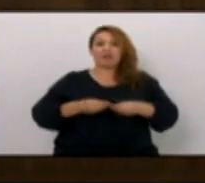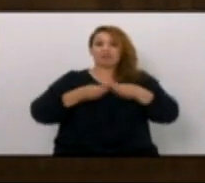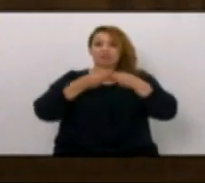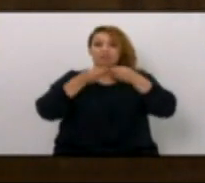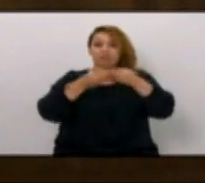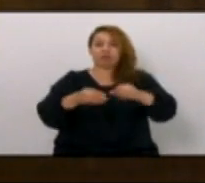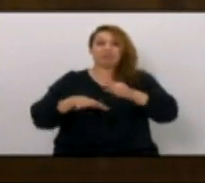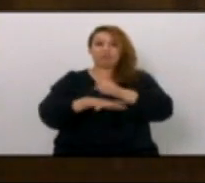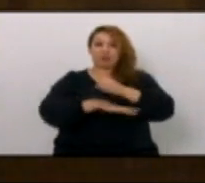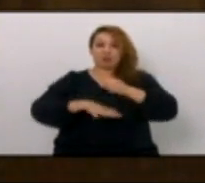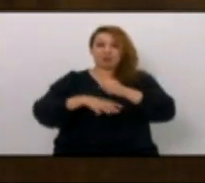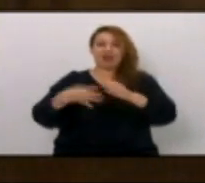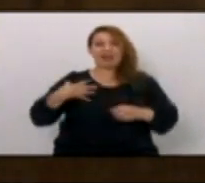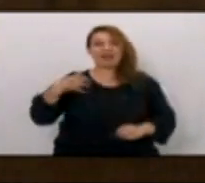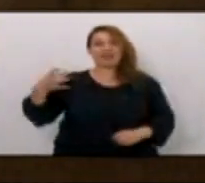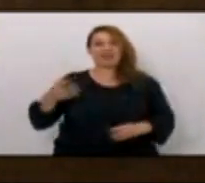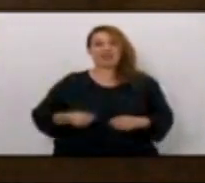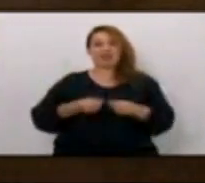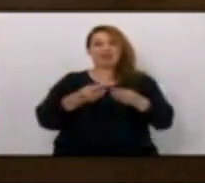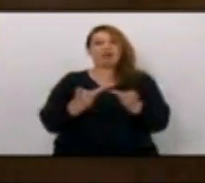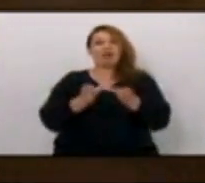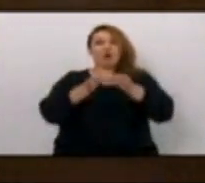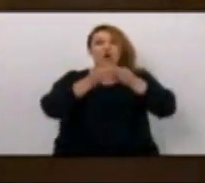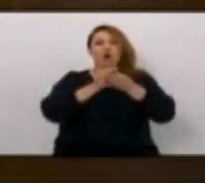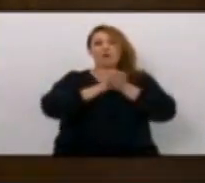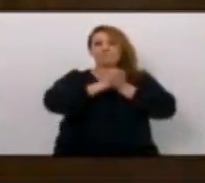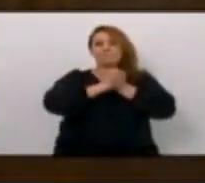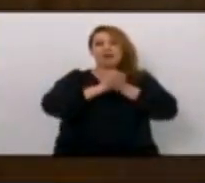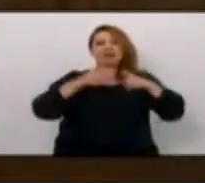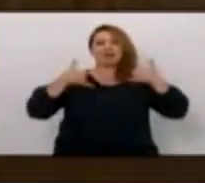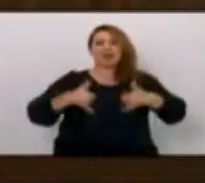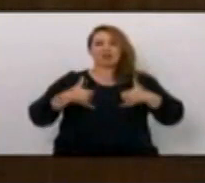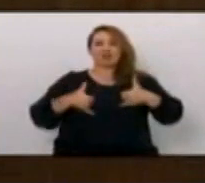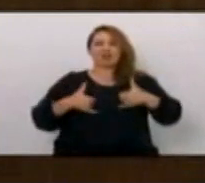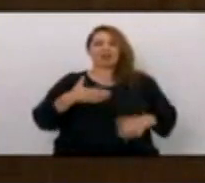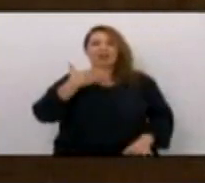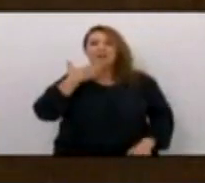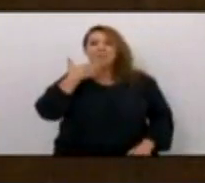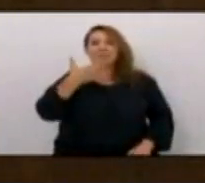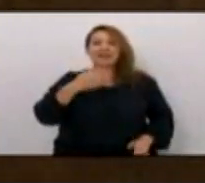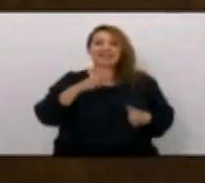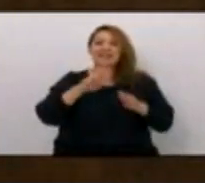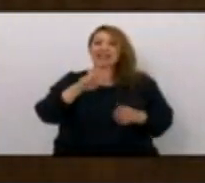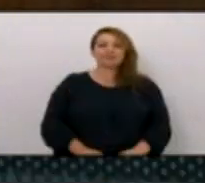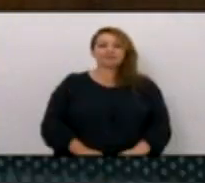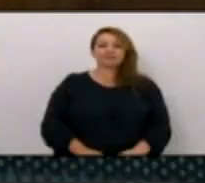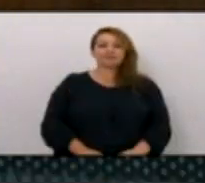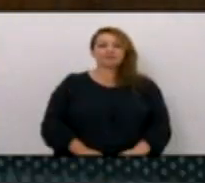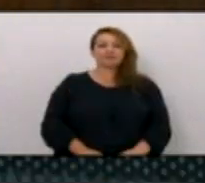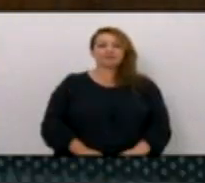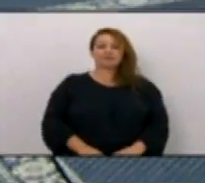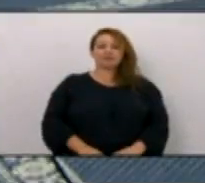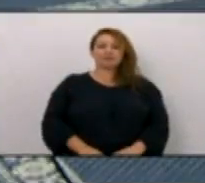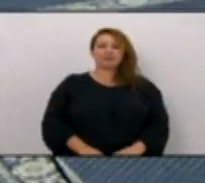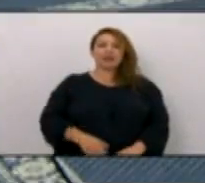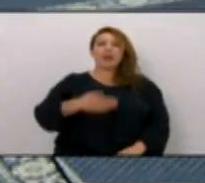القومي الجزائري. بالتالي البرلمان الآن يعني، وقد صرحنا من قبل وقلنا بأن البرلمان لا يرفض أي